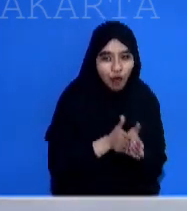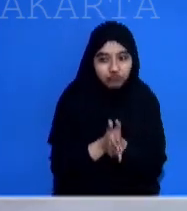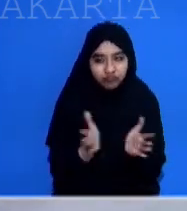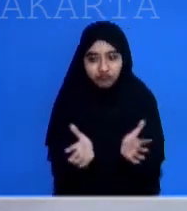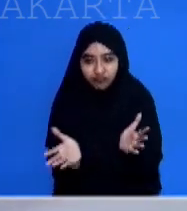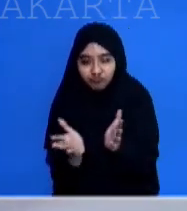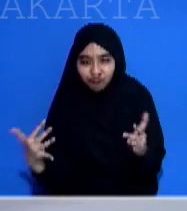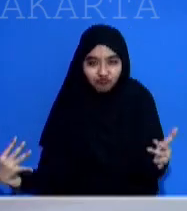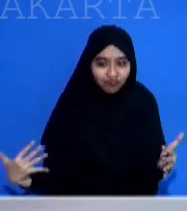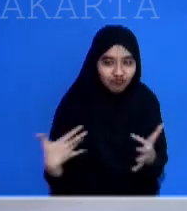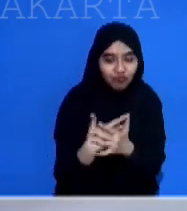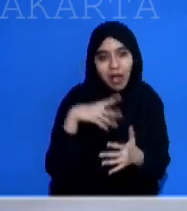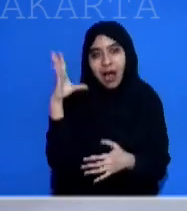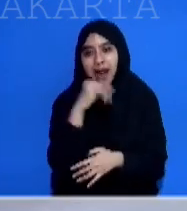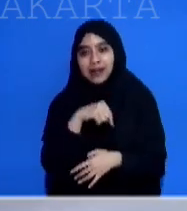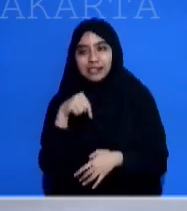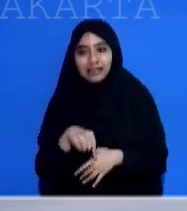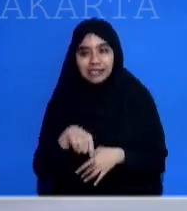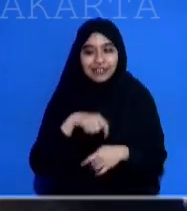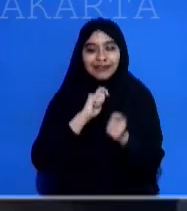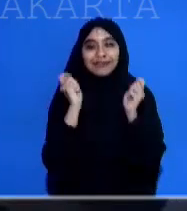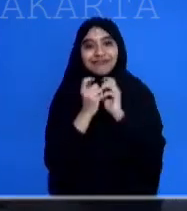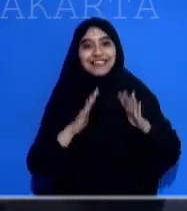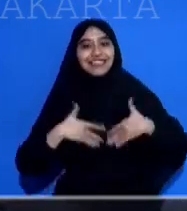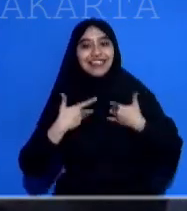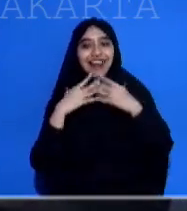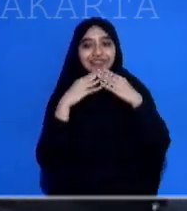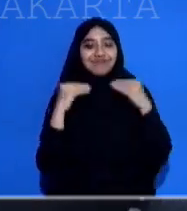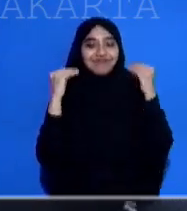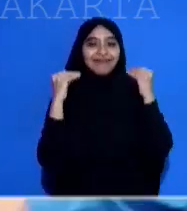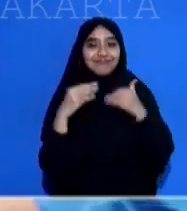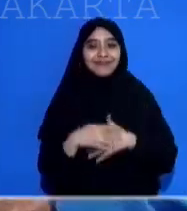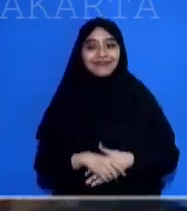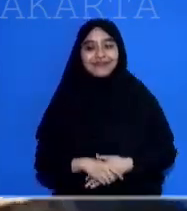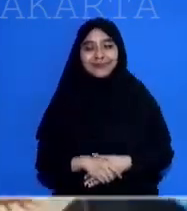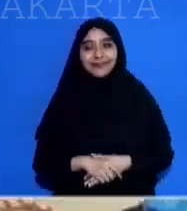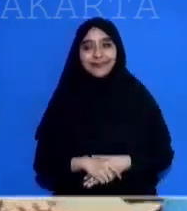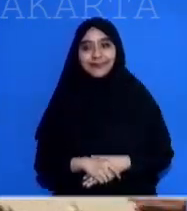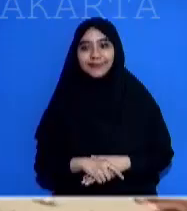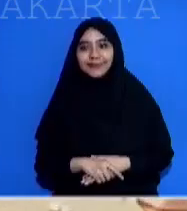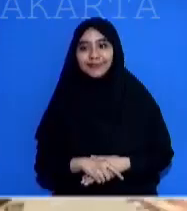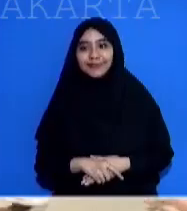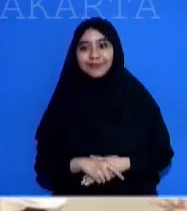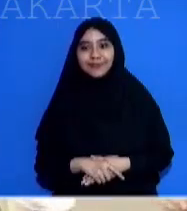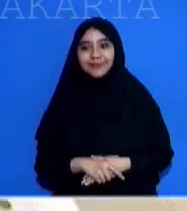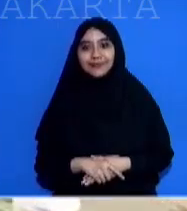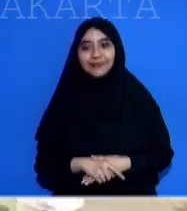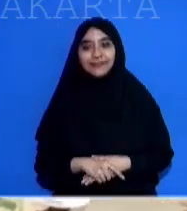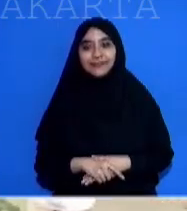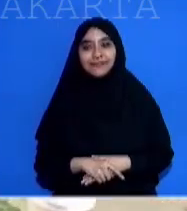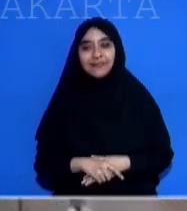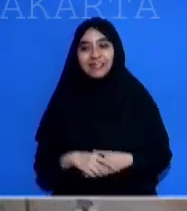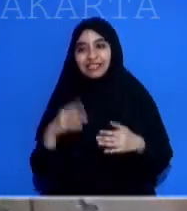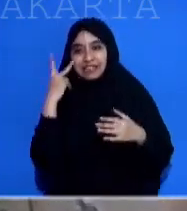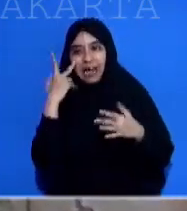menjalani hari ini dengan penuh riang dan gembira selain menjadi sarana mengajak masyarakat untuk senantiasa menjaga kesehatan tubuh